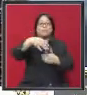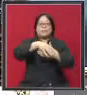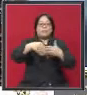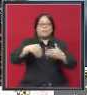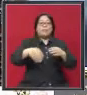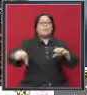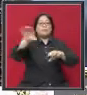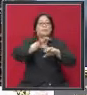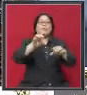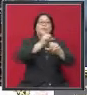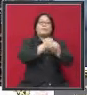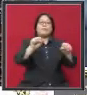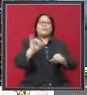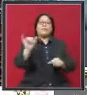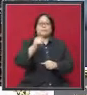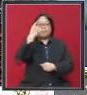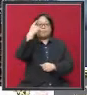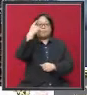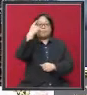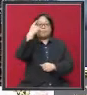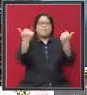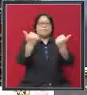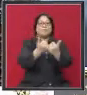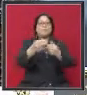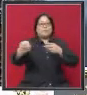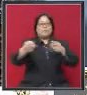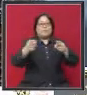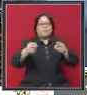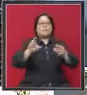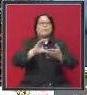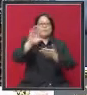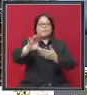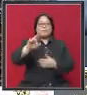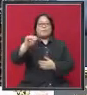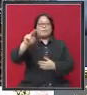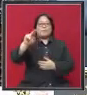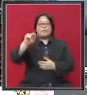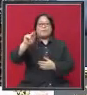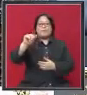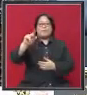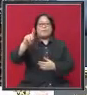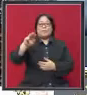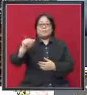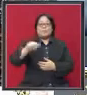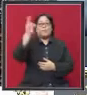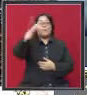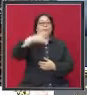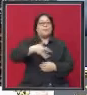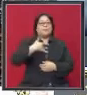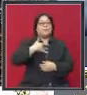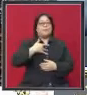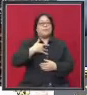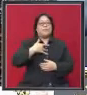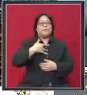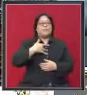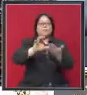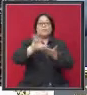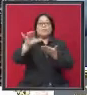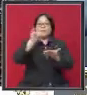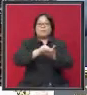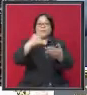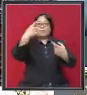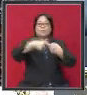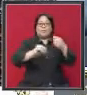tambahan peruntukan juga telah disediakan kepada Agensi Pengurusan Bencana Negara ataupun NADMA. Kerajaan berpandangan peruntukan-peruntukan